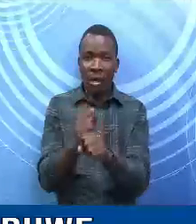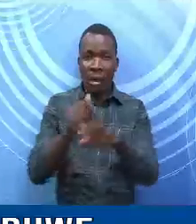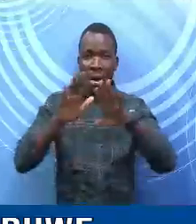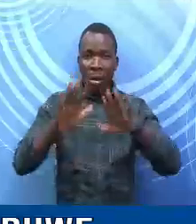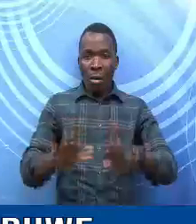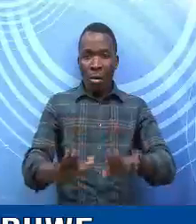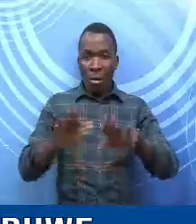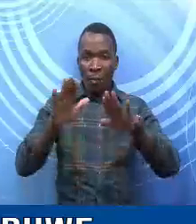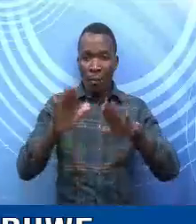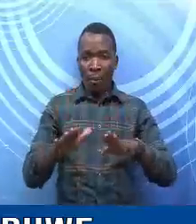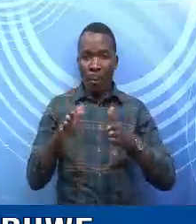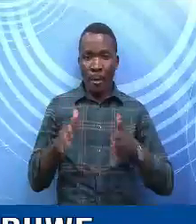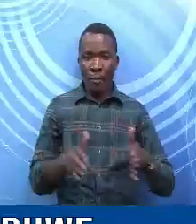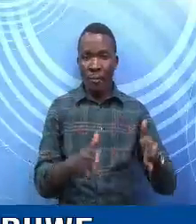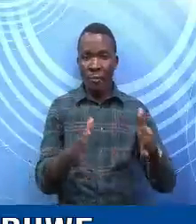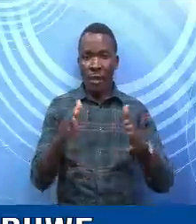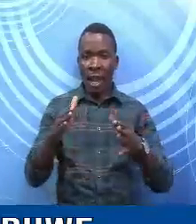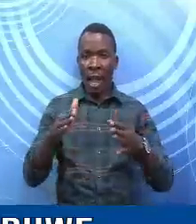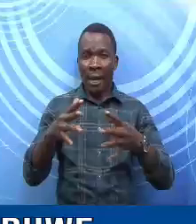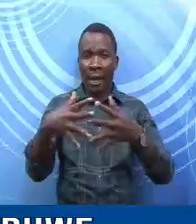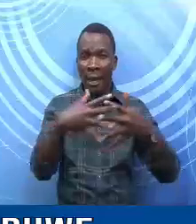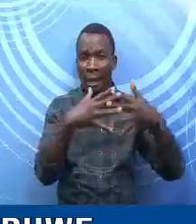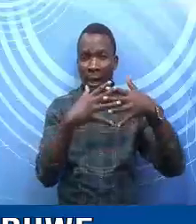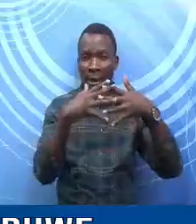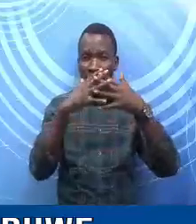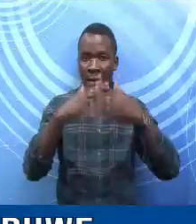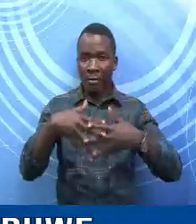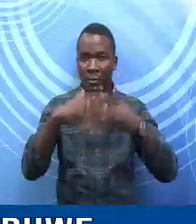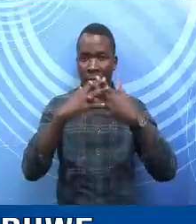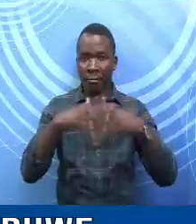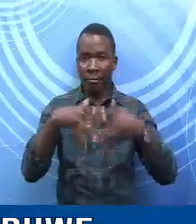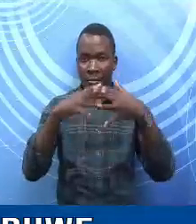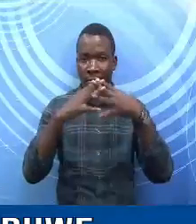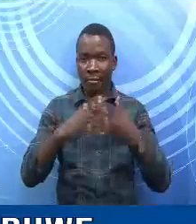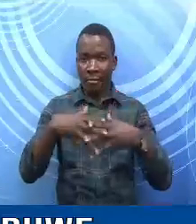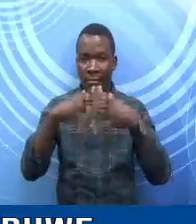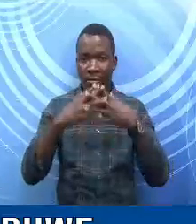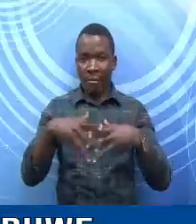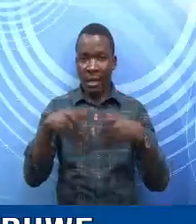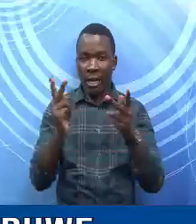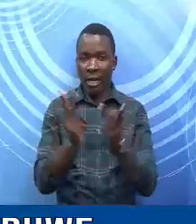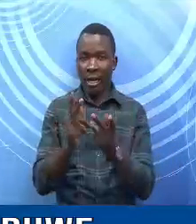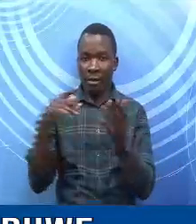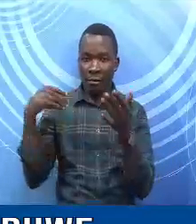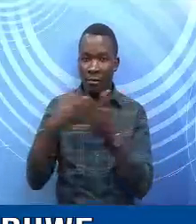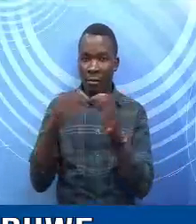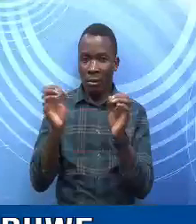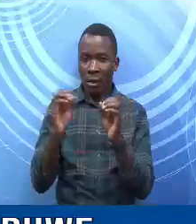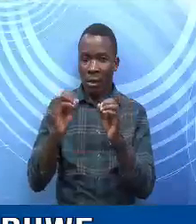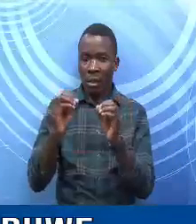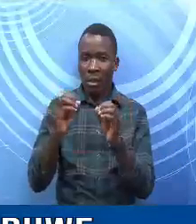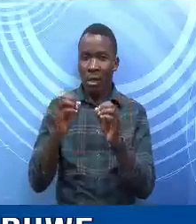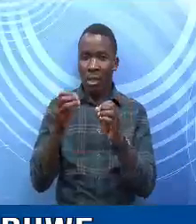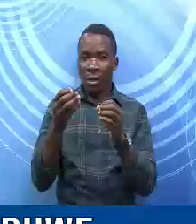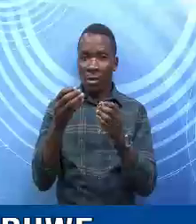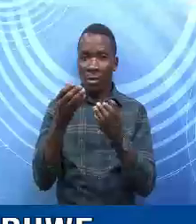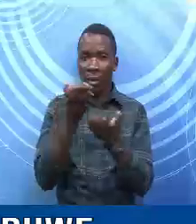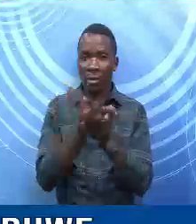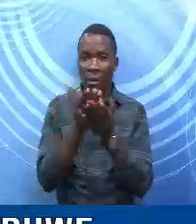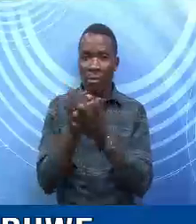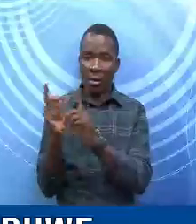hari imashini nini ya compacter itsindagira, hari aho ibitabasha kugera ku kiraro. Twebwe badutuma imashini ngo tuzizane, kandi mbere